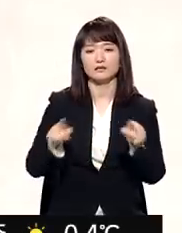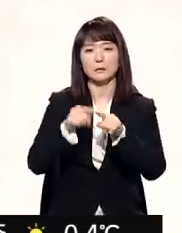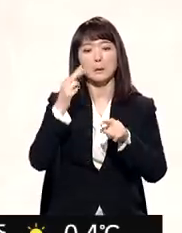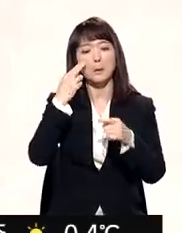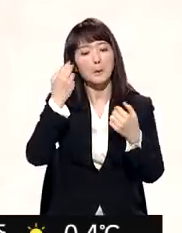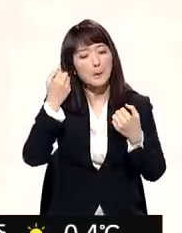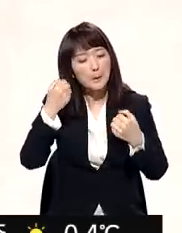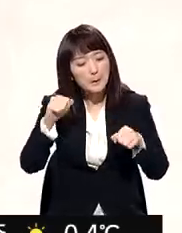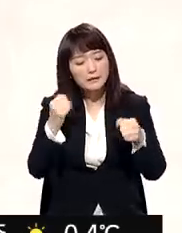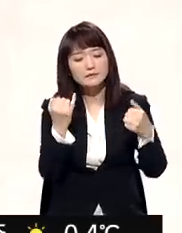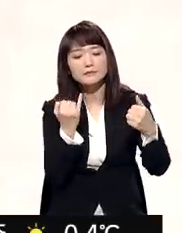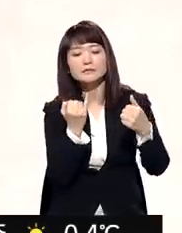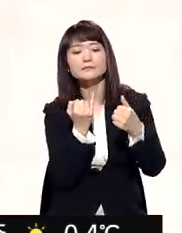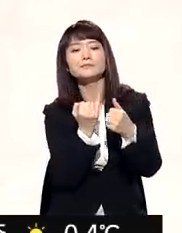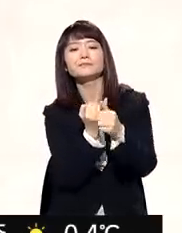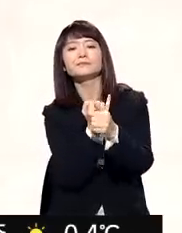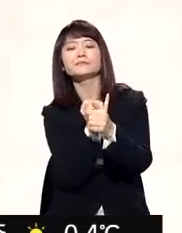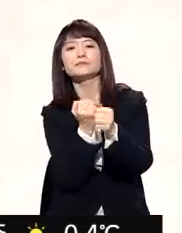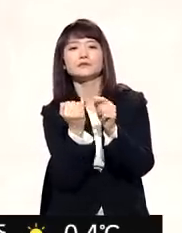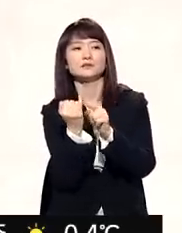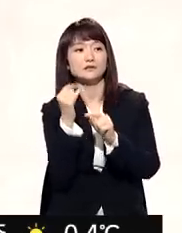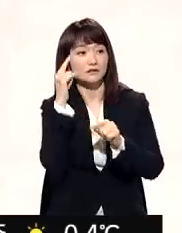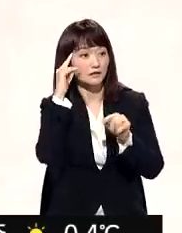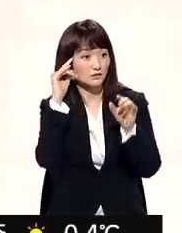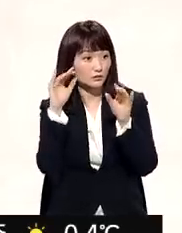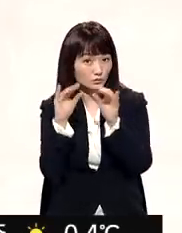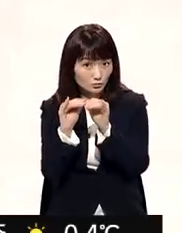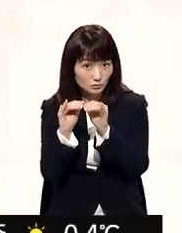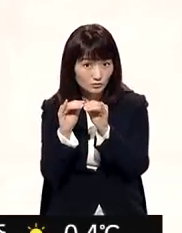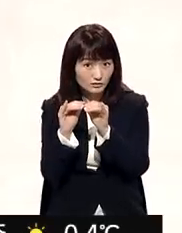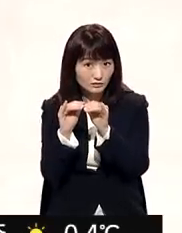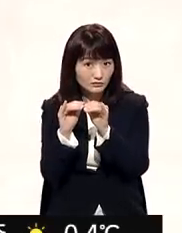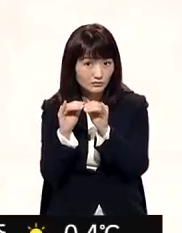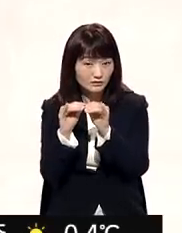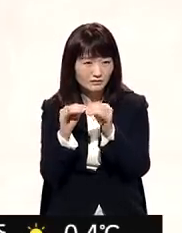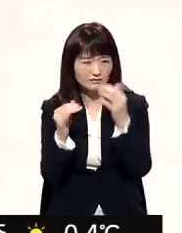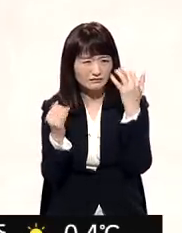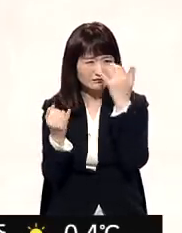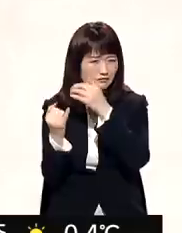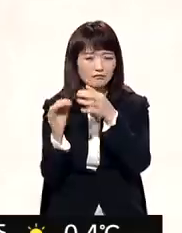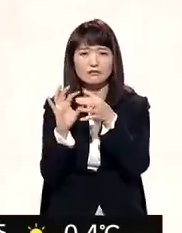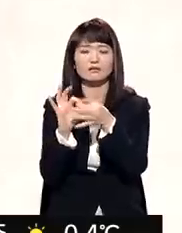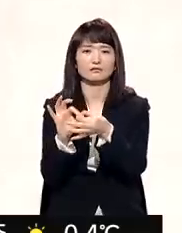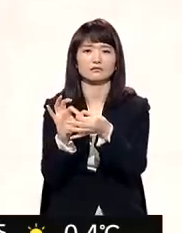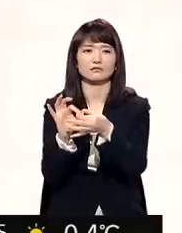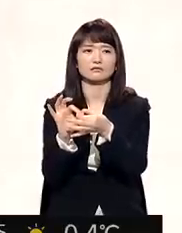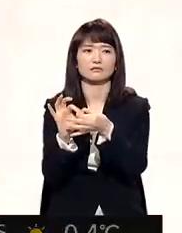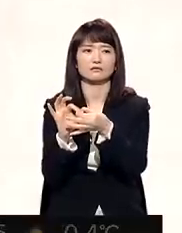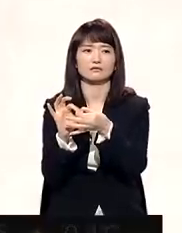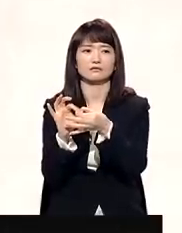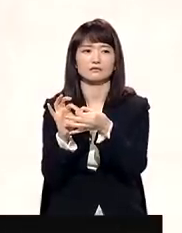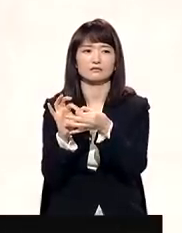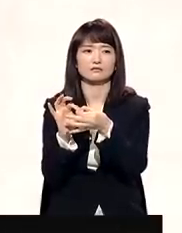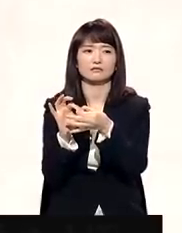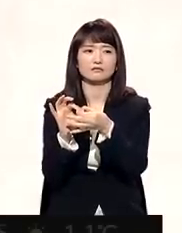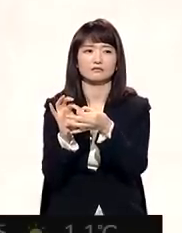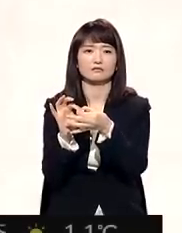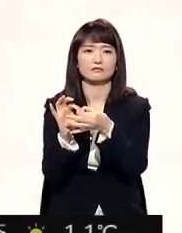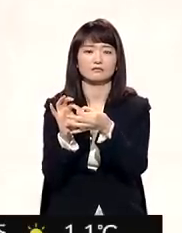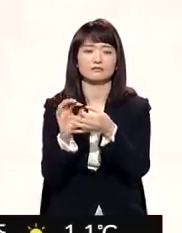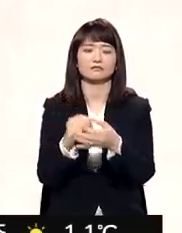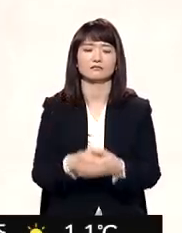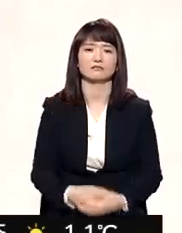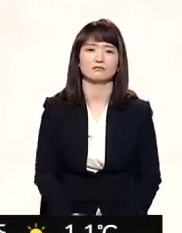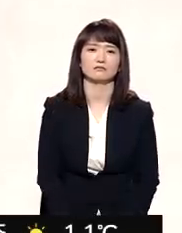서서히 접촉을 했고이 여성도 동의한 것으로 생각을 해서 성관계를 했다는 취지로 계속적으로 주장을 했습니다